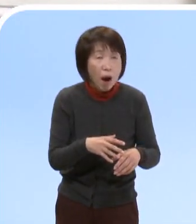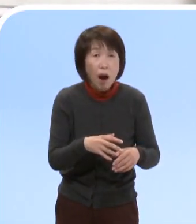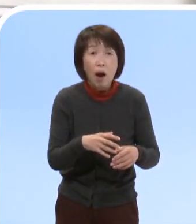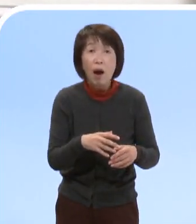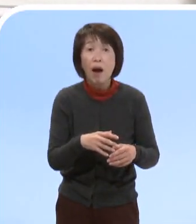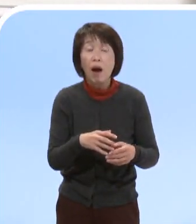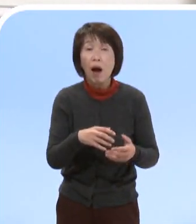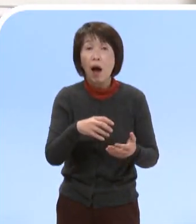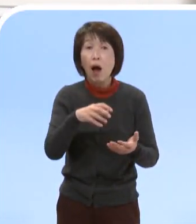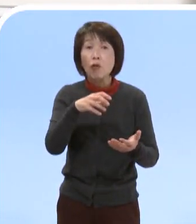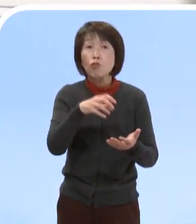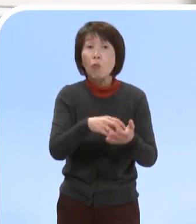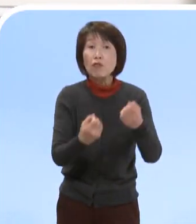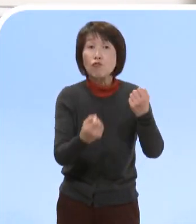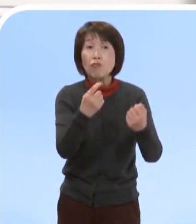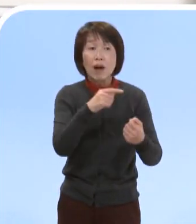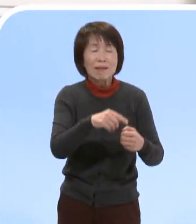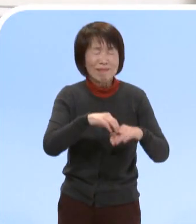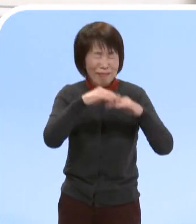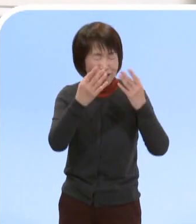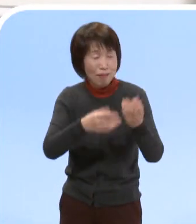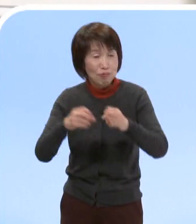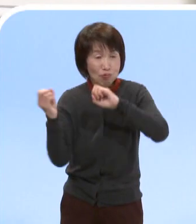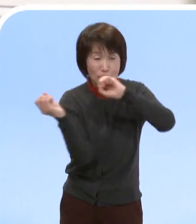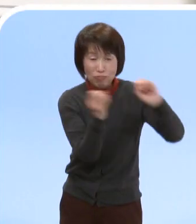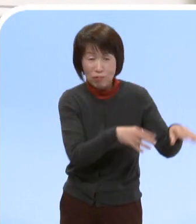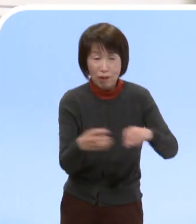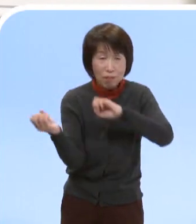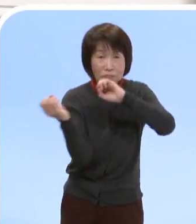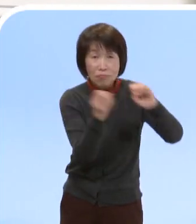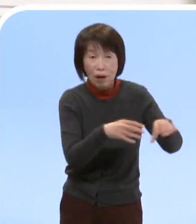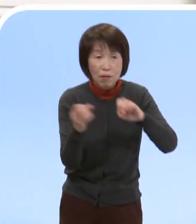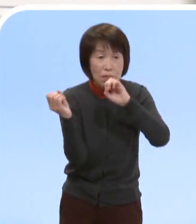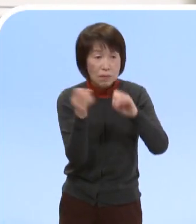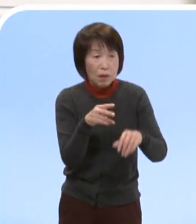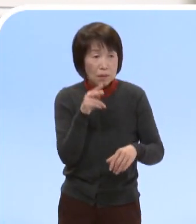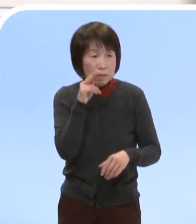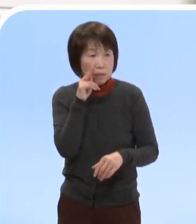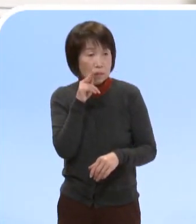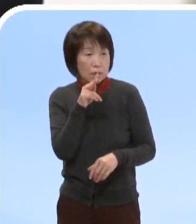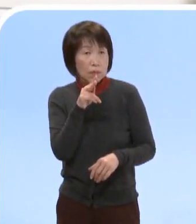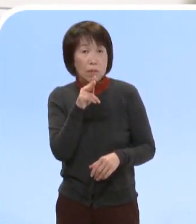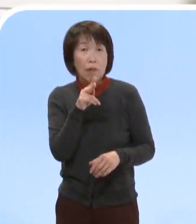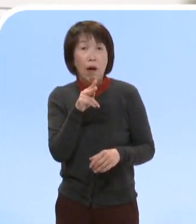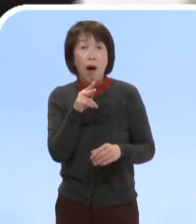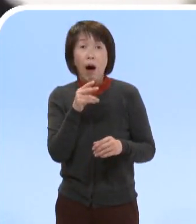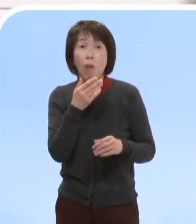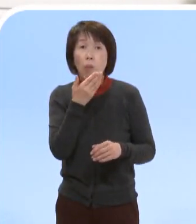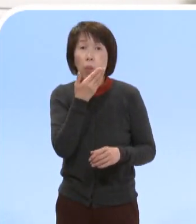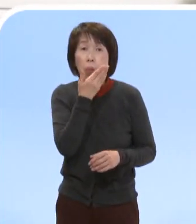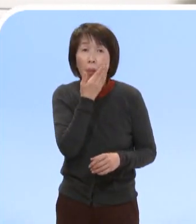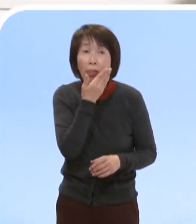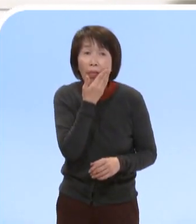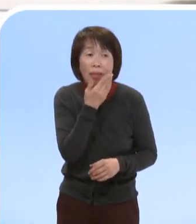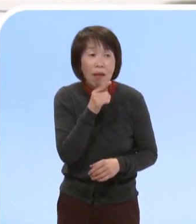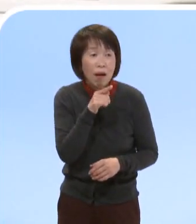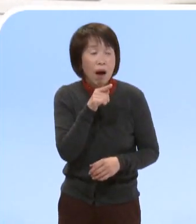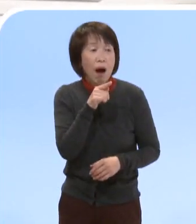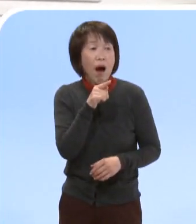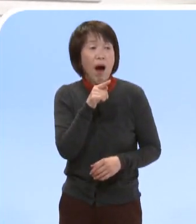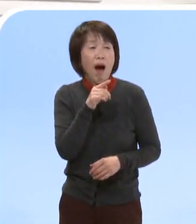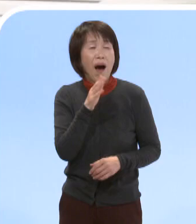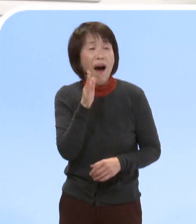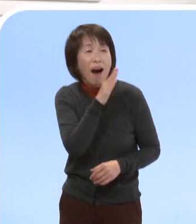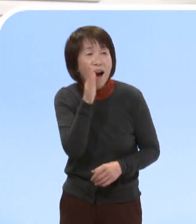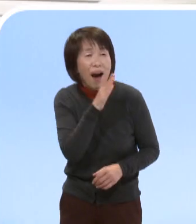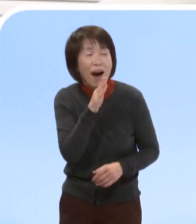パッカー車が来てガーって捨ててくるんですよ。もうお店の人もわーってこうゴミ箱をどんどん入れてっての見て